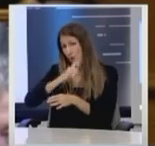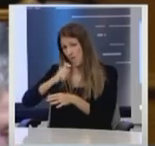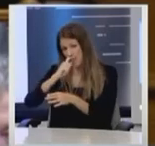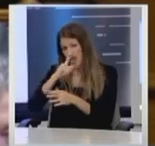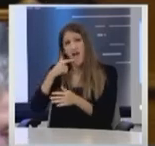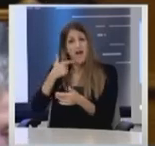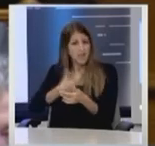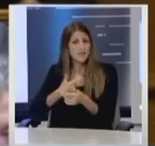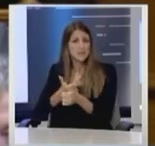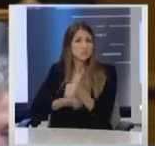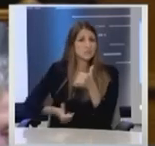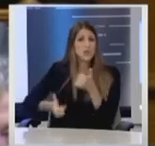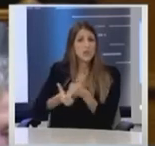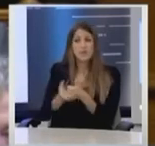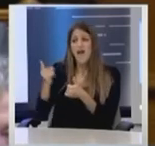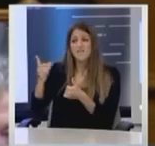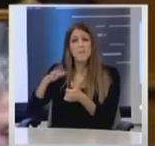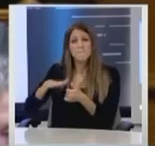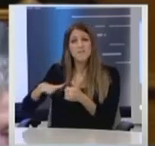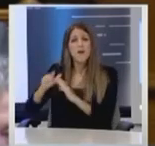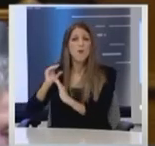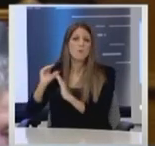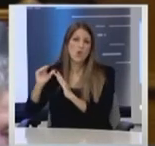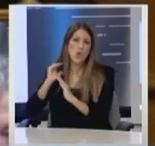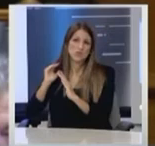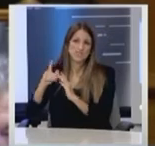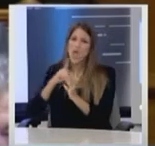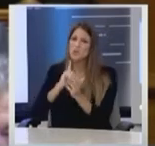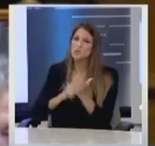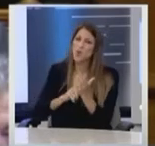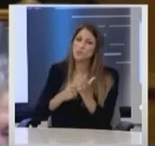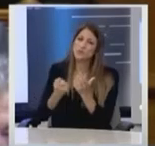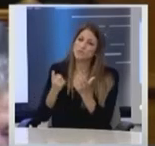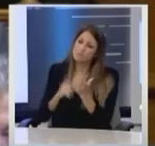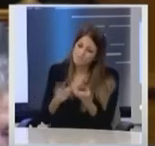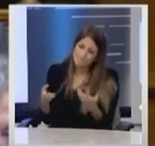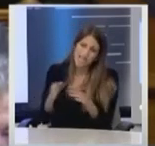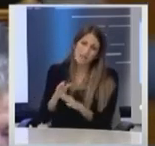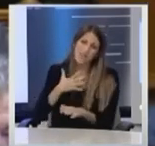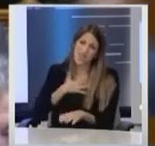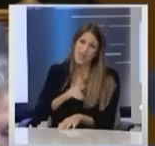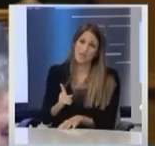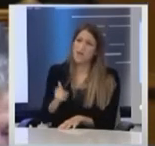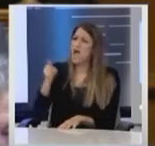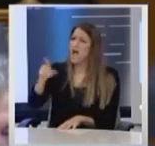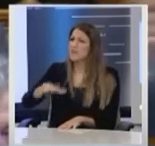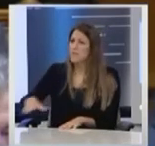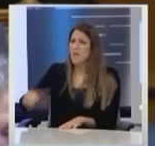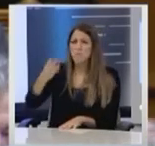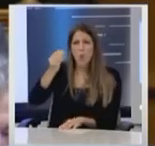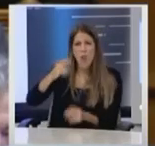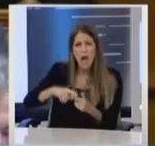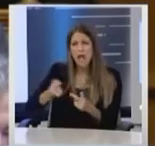μας, είναι αν θα τους δώσουμε τη νομική δυνατότητα, ανεξαρτήτως αν είναι πολλά, λίγα,